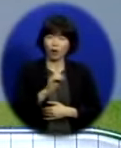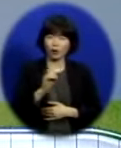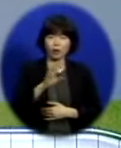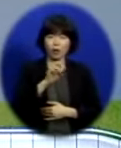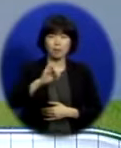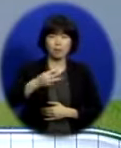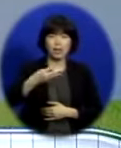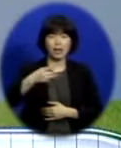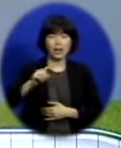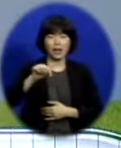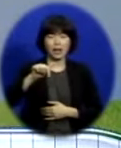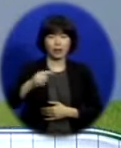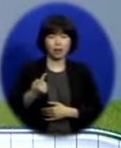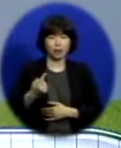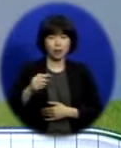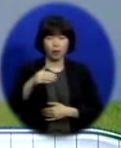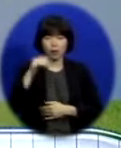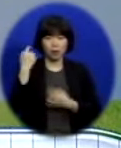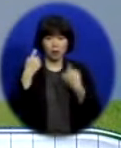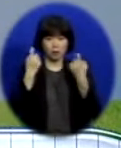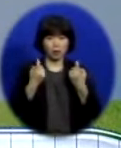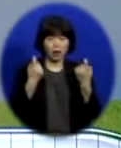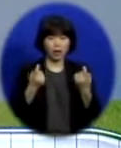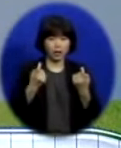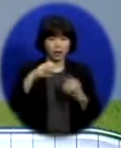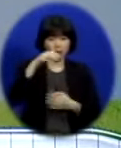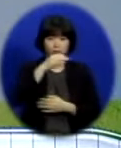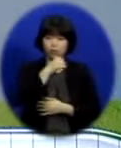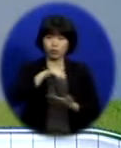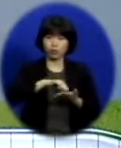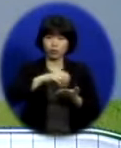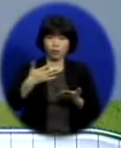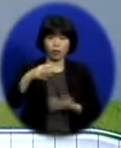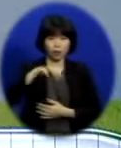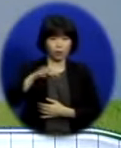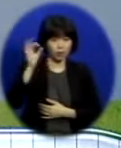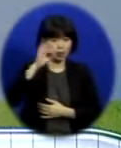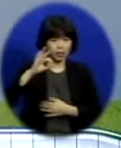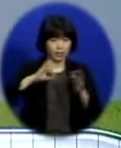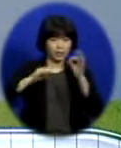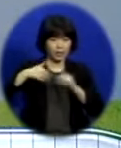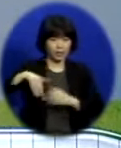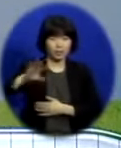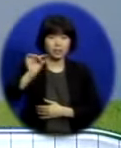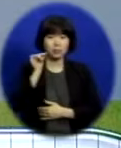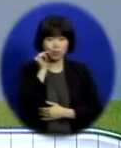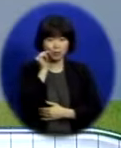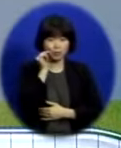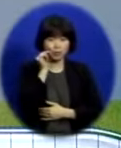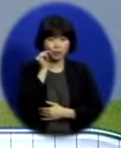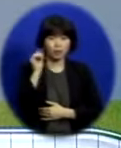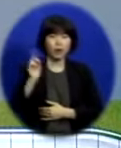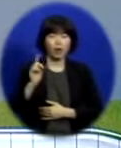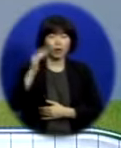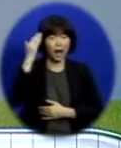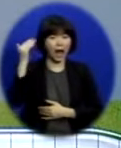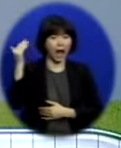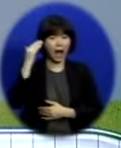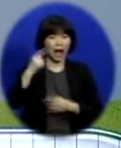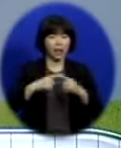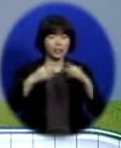관광이나 명소를 둘러 보지를 못했습니다 아 그 밀라노 있는 어느 한인 교회 목사님이 이